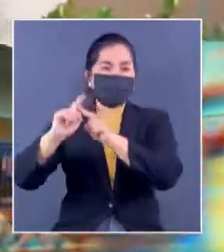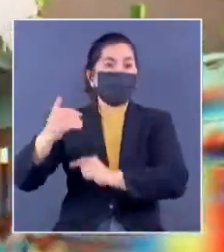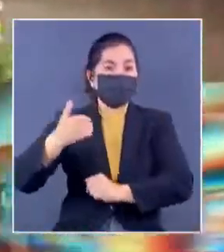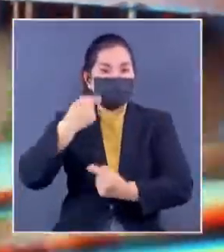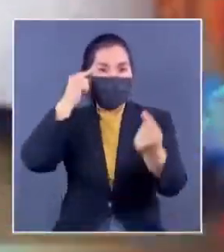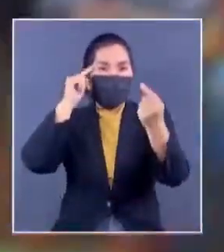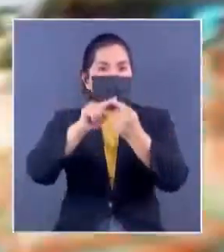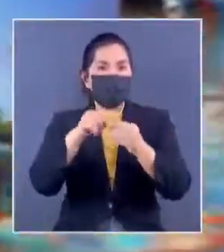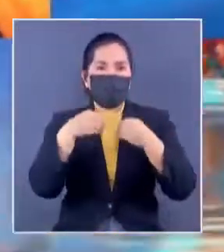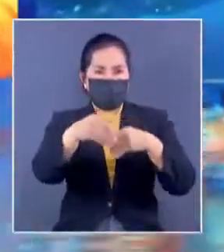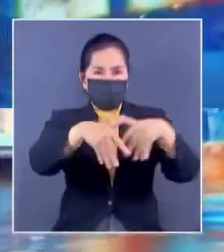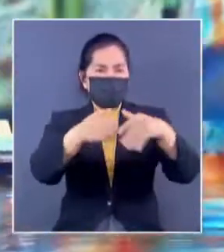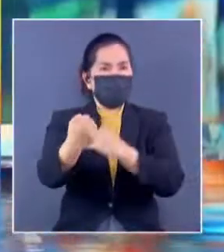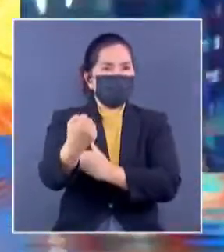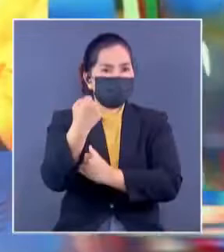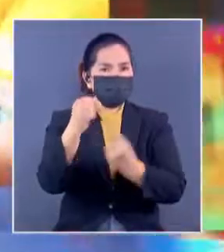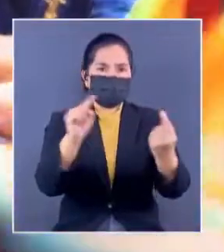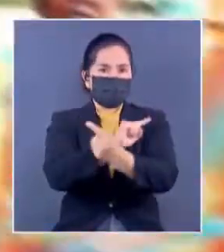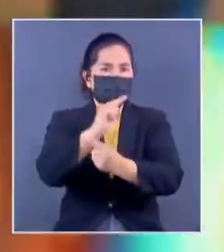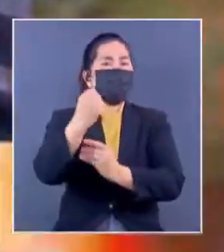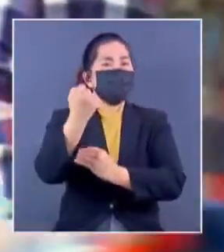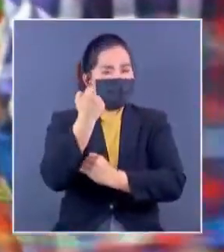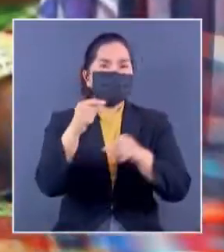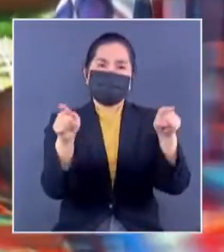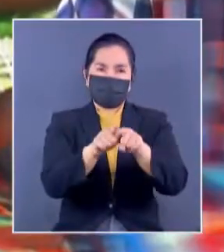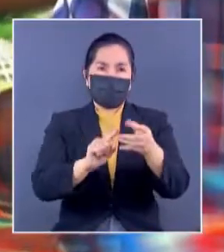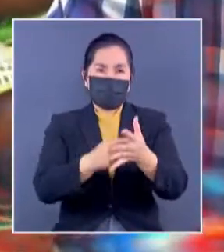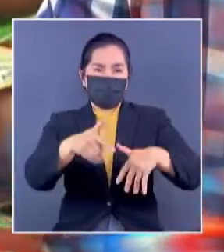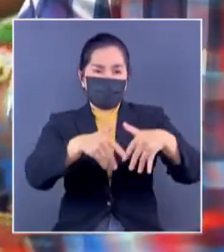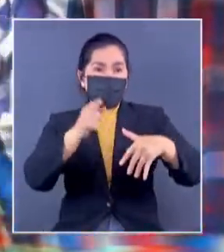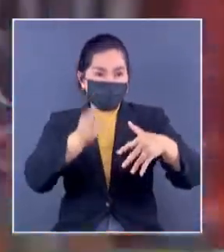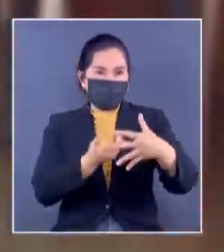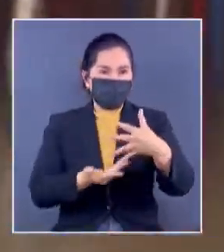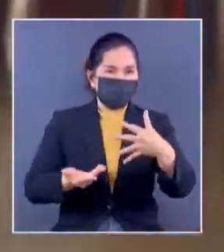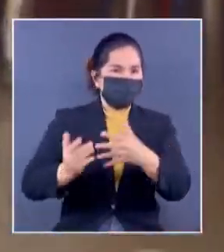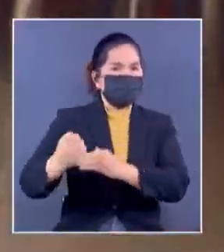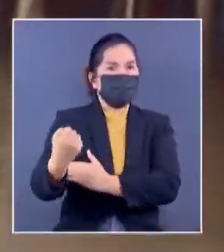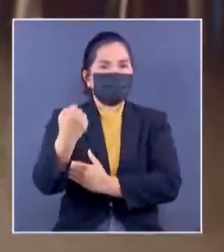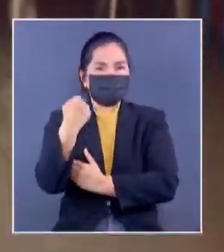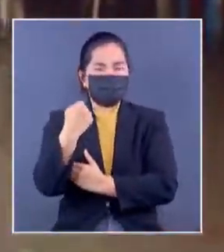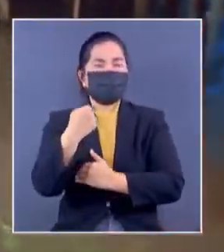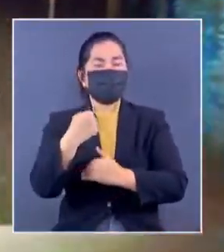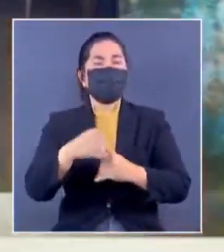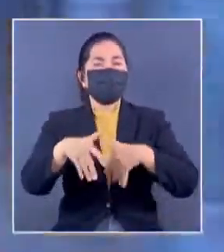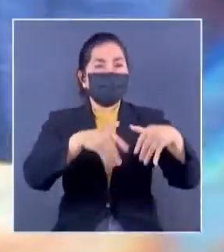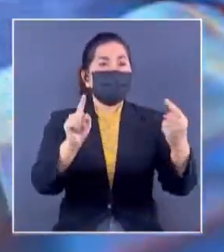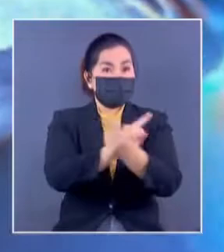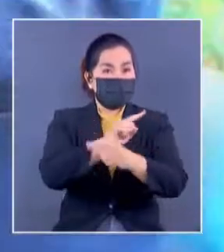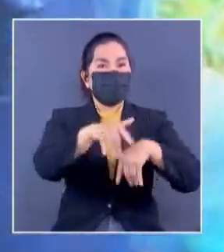ๆมุ่งสร้างความเข้มแข็งของสังคมจากฐานรากด้วยพลังองค์กรชุมชนและประชาสังค